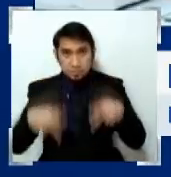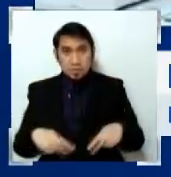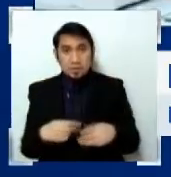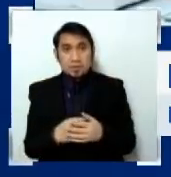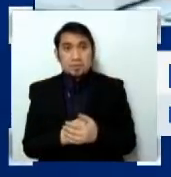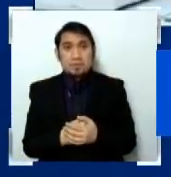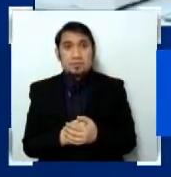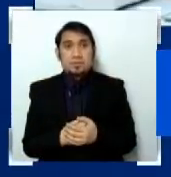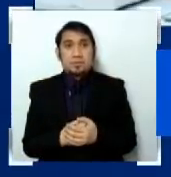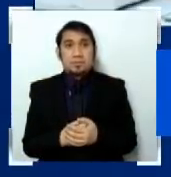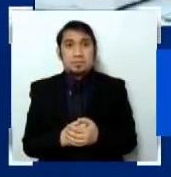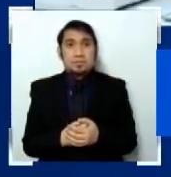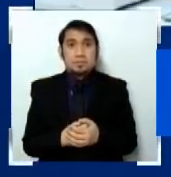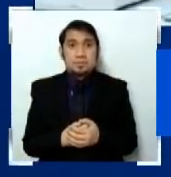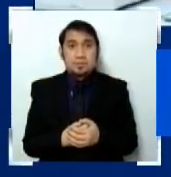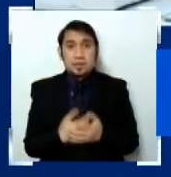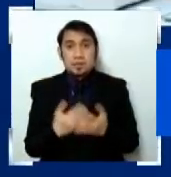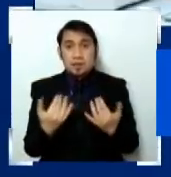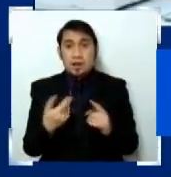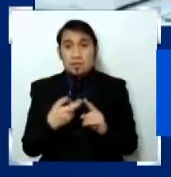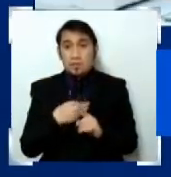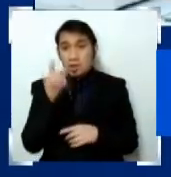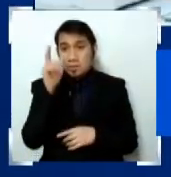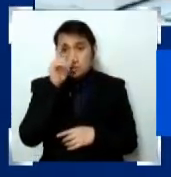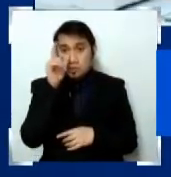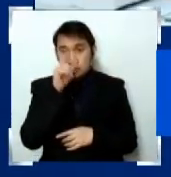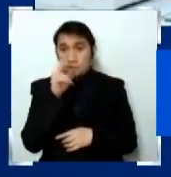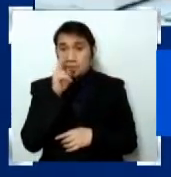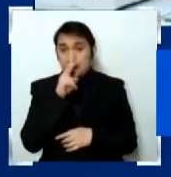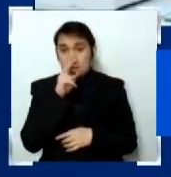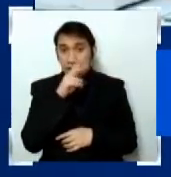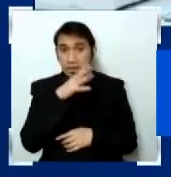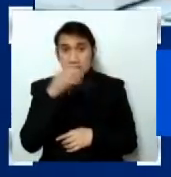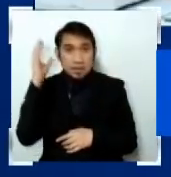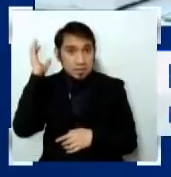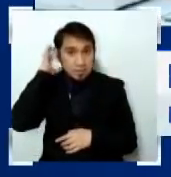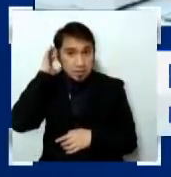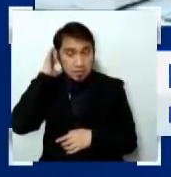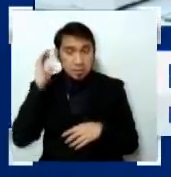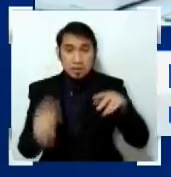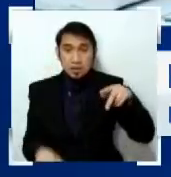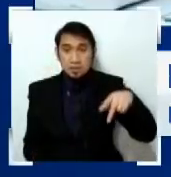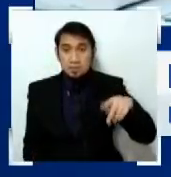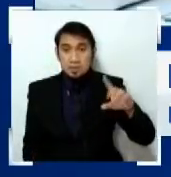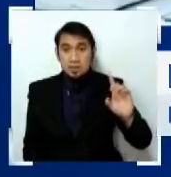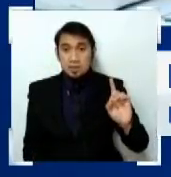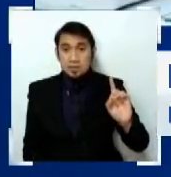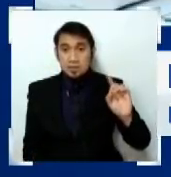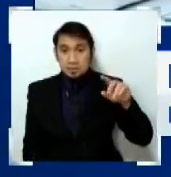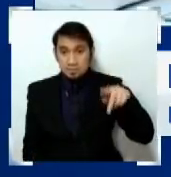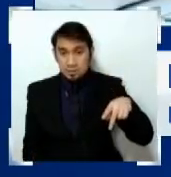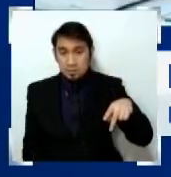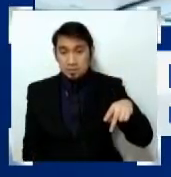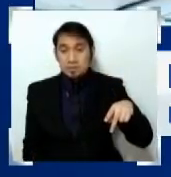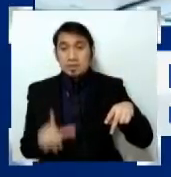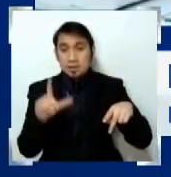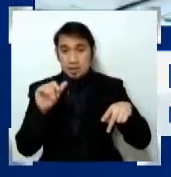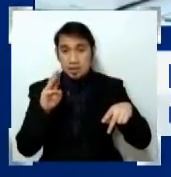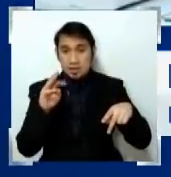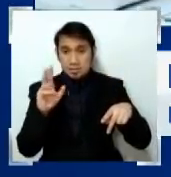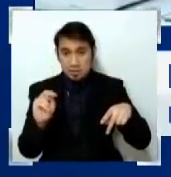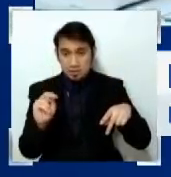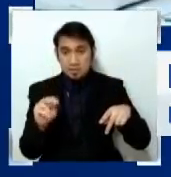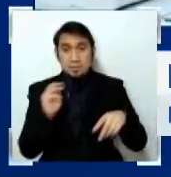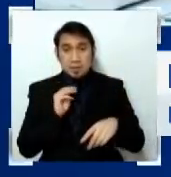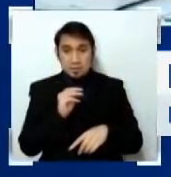from Luzon, Visayas, and Mindanao by PDP Laban members and non-members who wanted to express